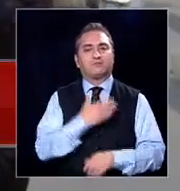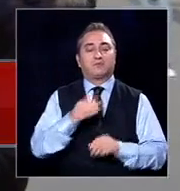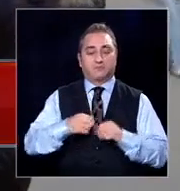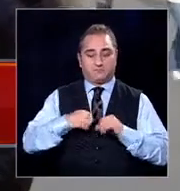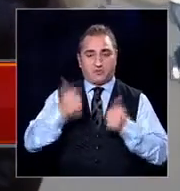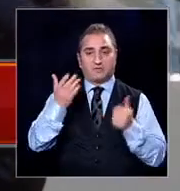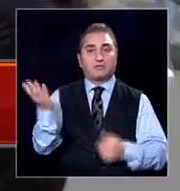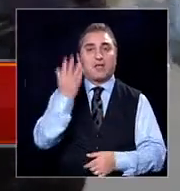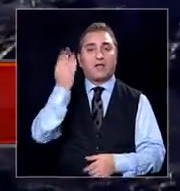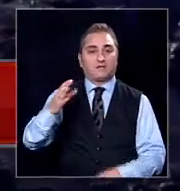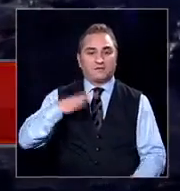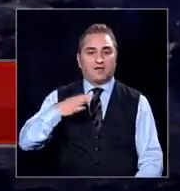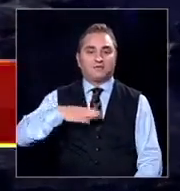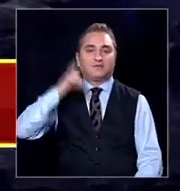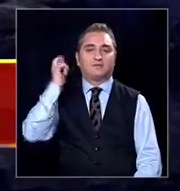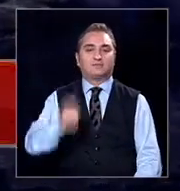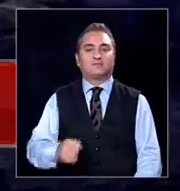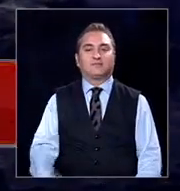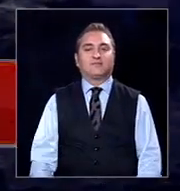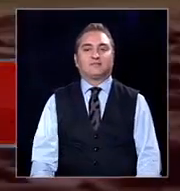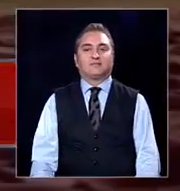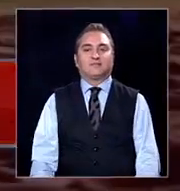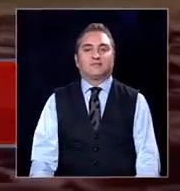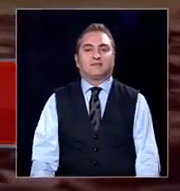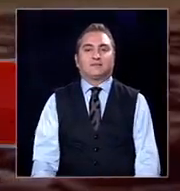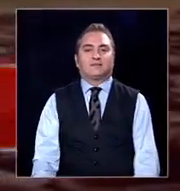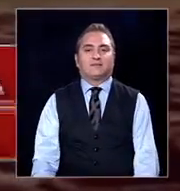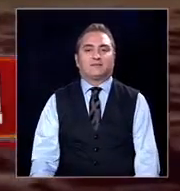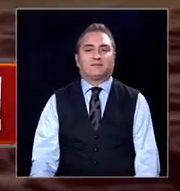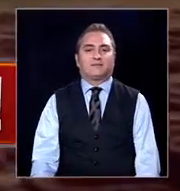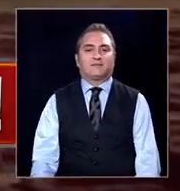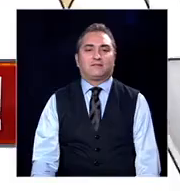bulacaklar? Şimdikiler kudurmuş. Para, para, para.